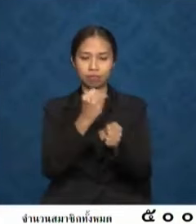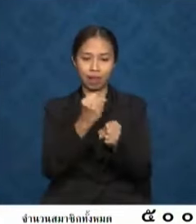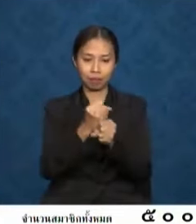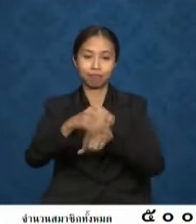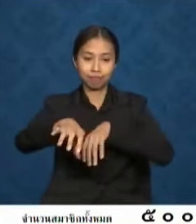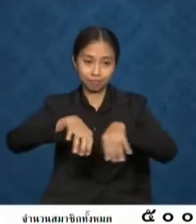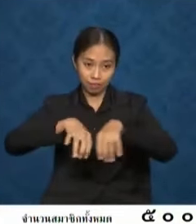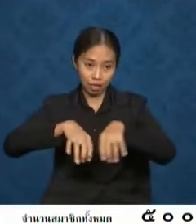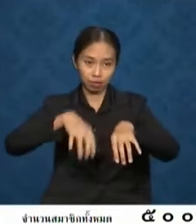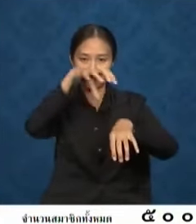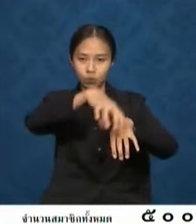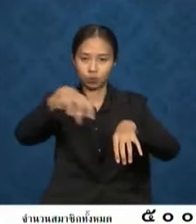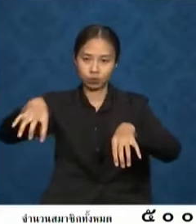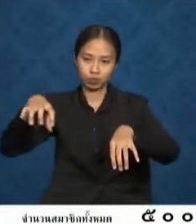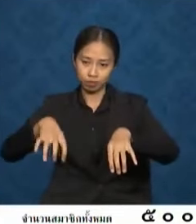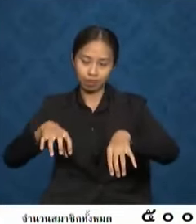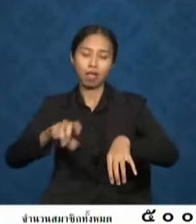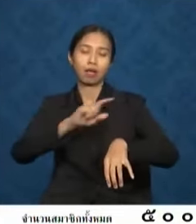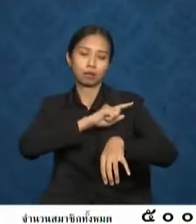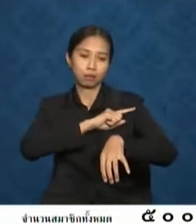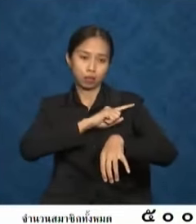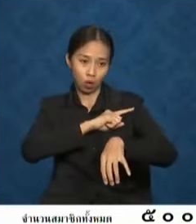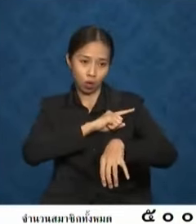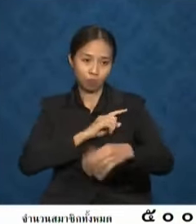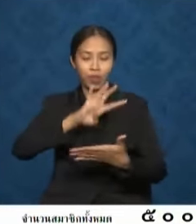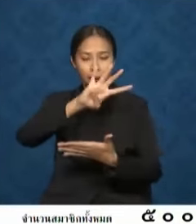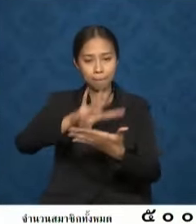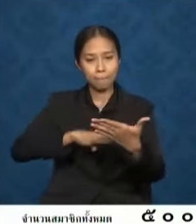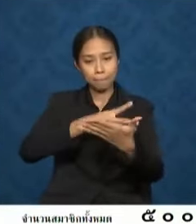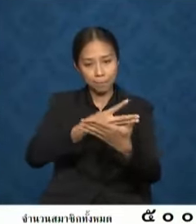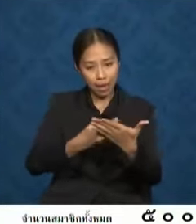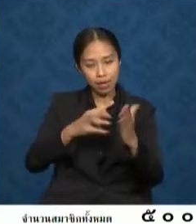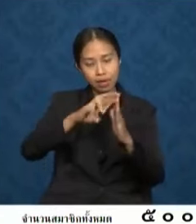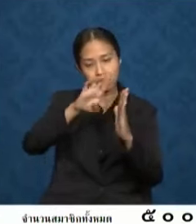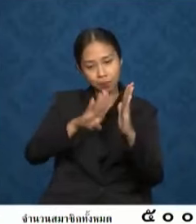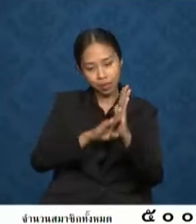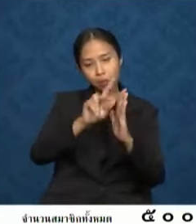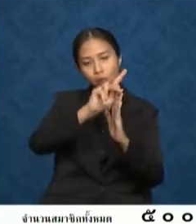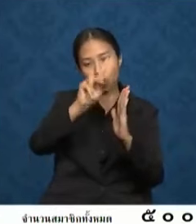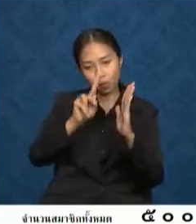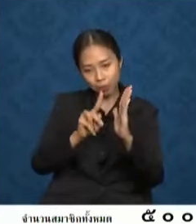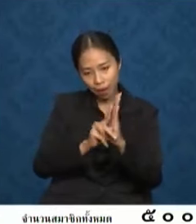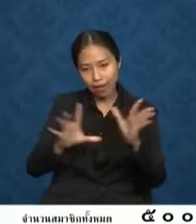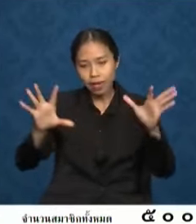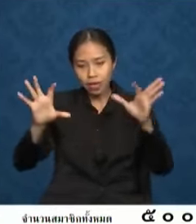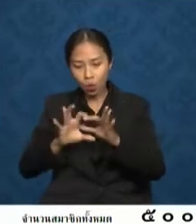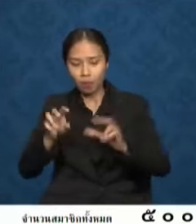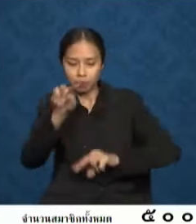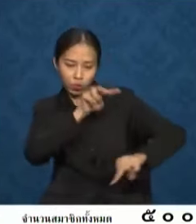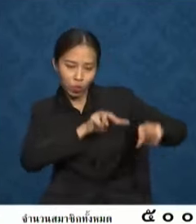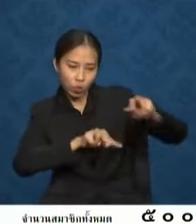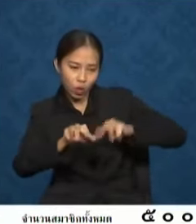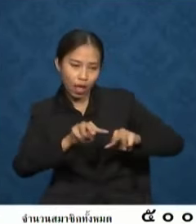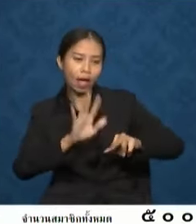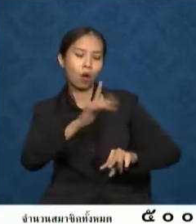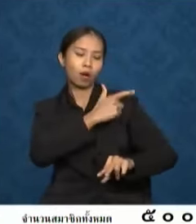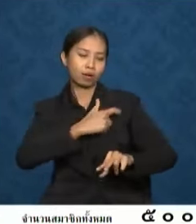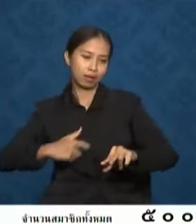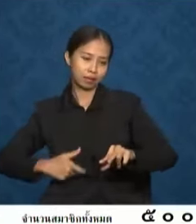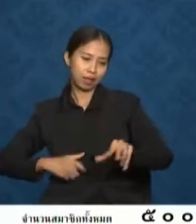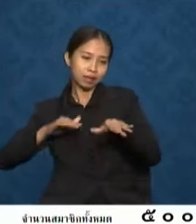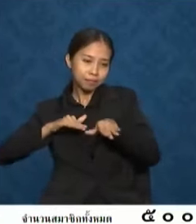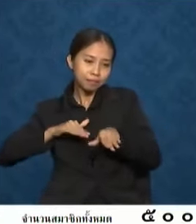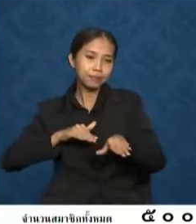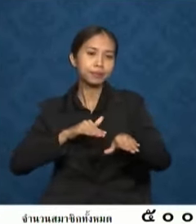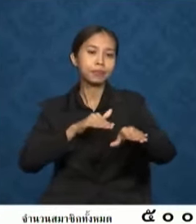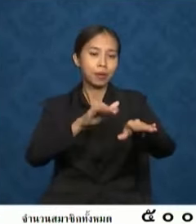ข้องบังคับใช้กฎหมายทบทวนระเบียบแผนและมาตรการการถวายความปลอดภัยขบวนเสด็จให้เหมาะสม